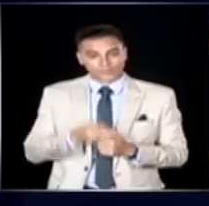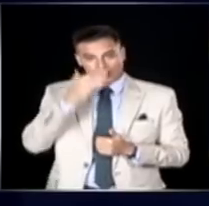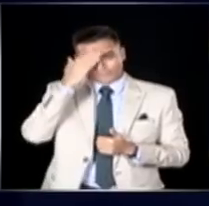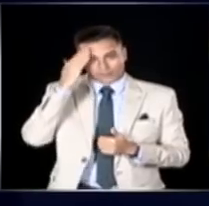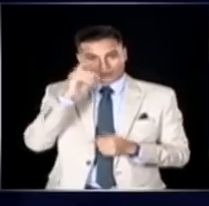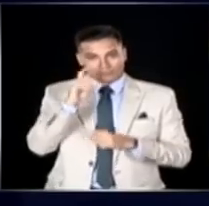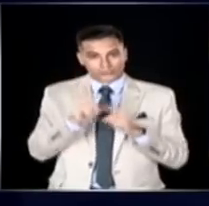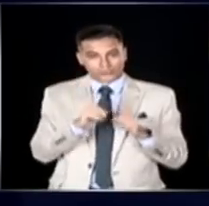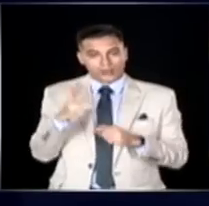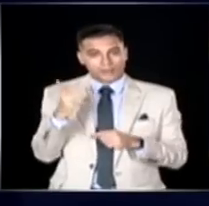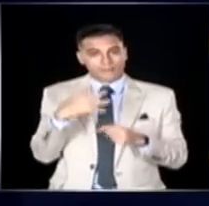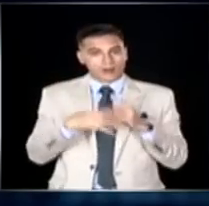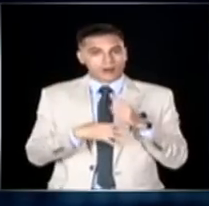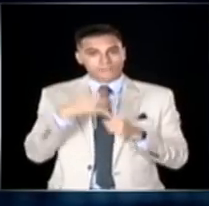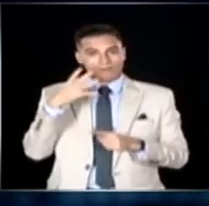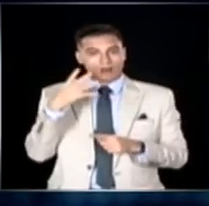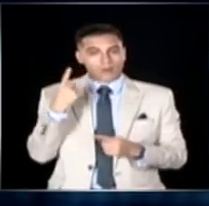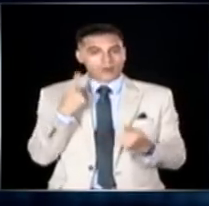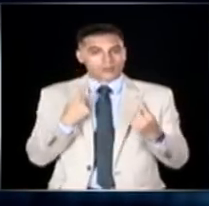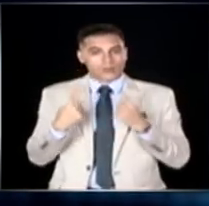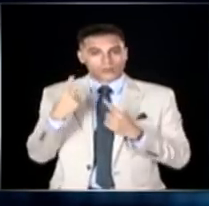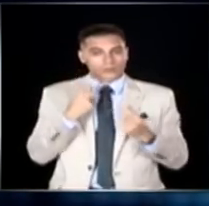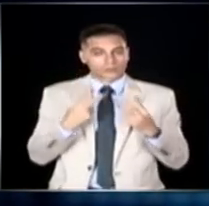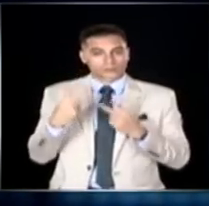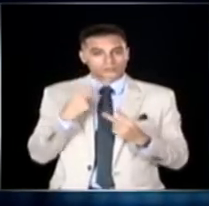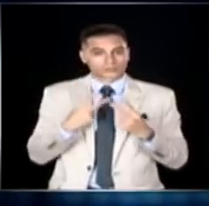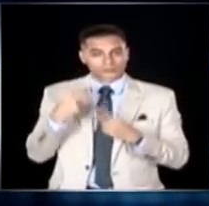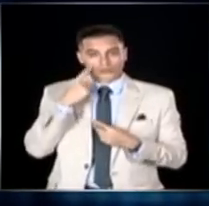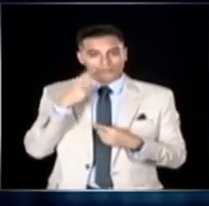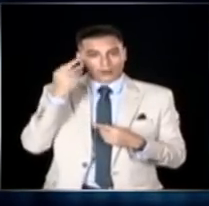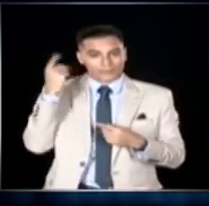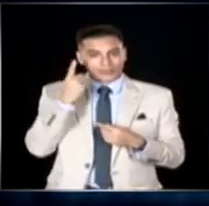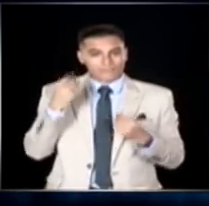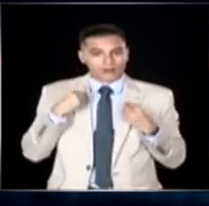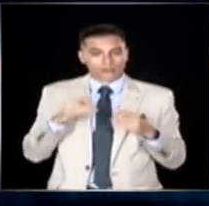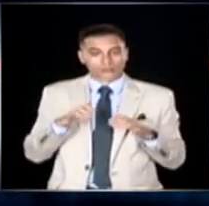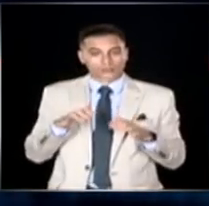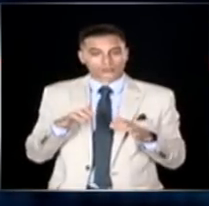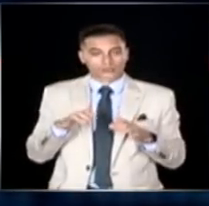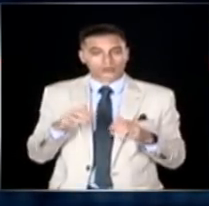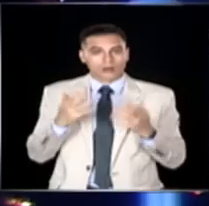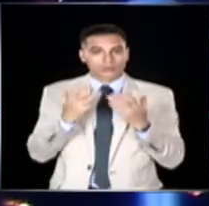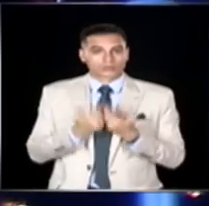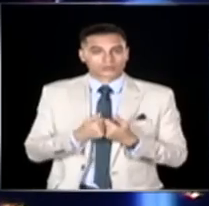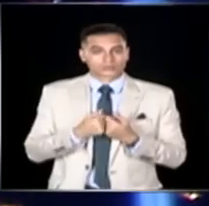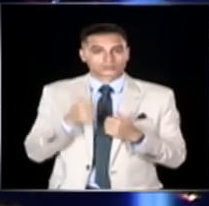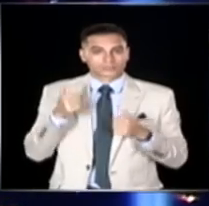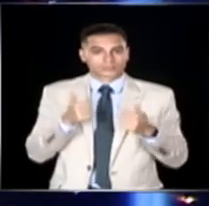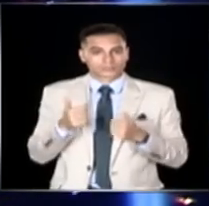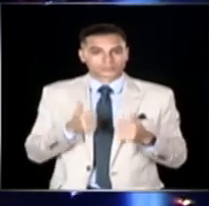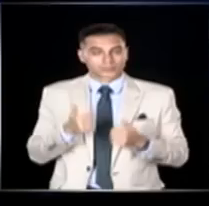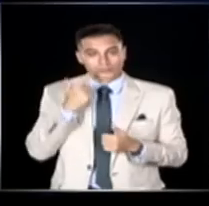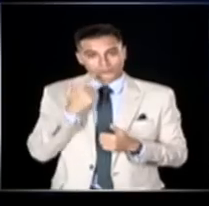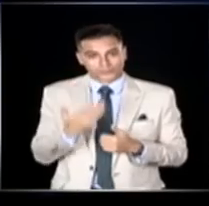فقره المعرفه، اربع اسئله واحد لواحد، معلومات عامه، رياضه، تكنولوجيا، وقدرات ذهنيه.